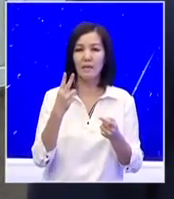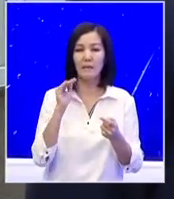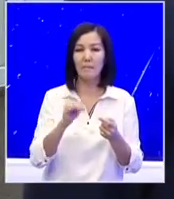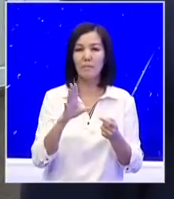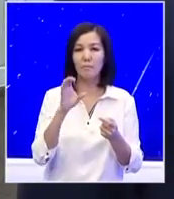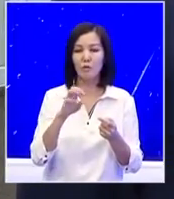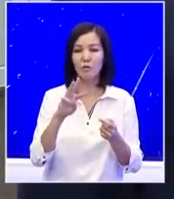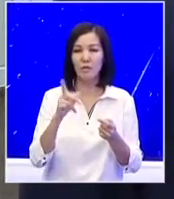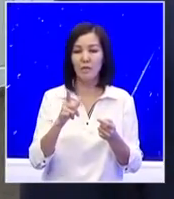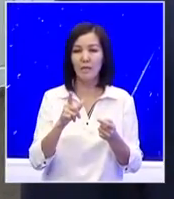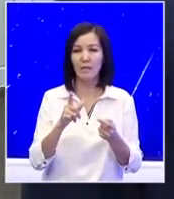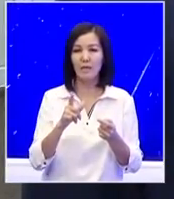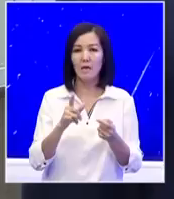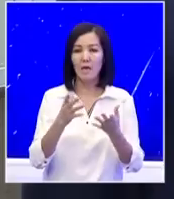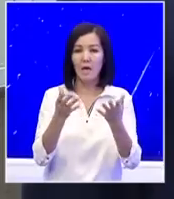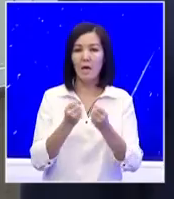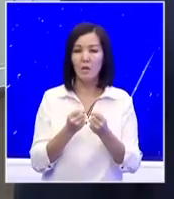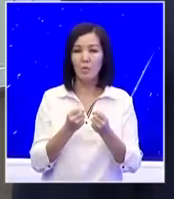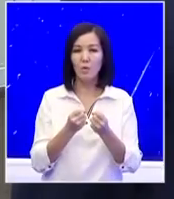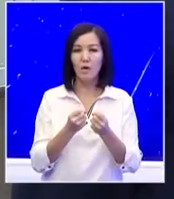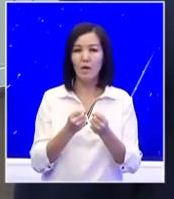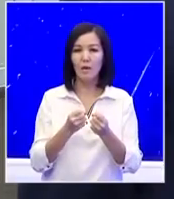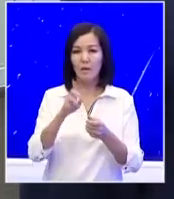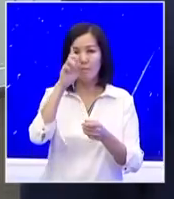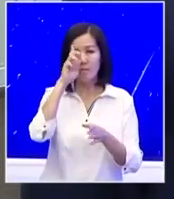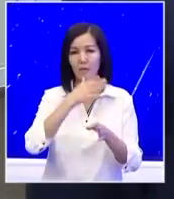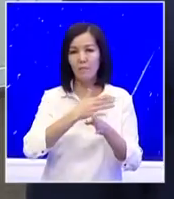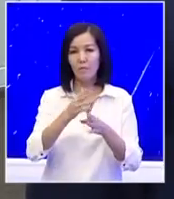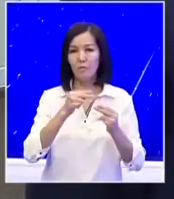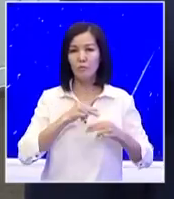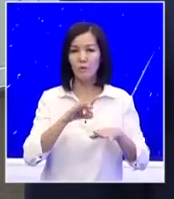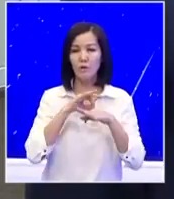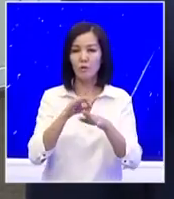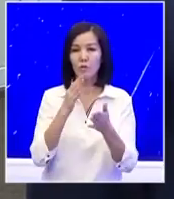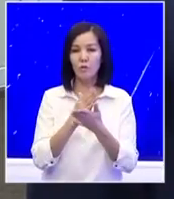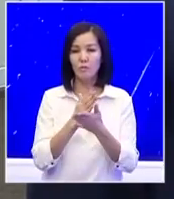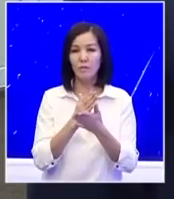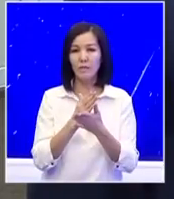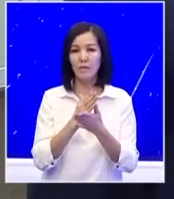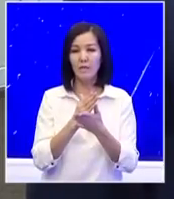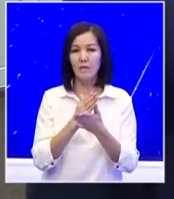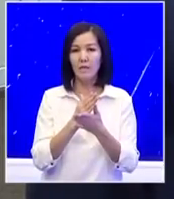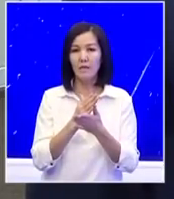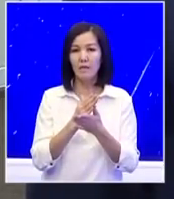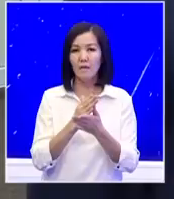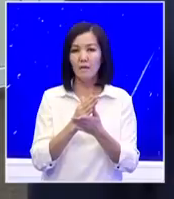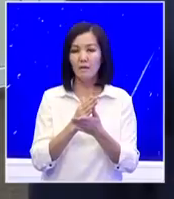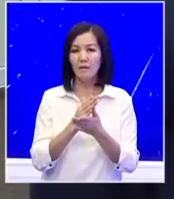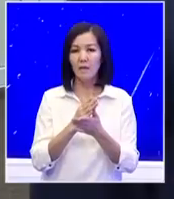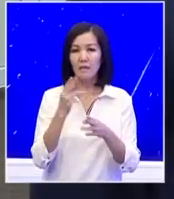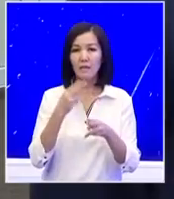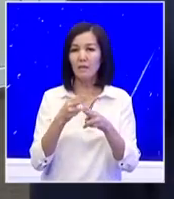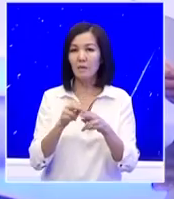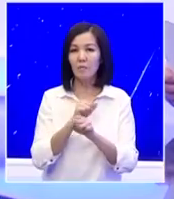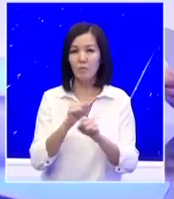әлеуметтік жарналарды алу мемлекет тарапынан бөлу жұмыстары жүргізіліп жатыр. Сол жарналарды алу кезінде ешқандай кедергі болмас үшін.